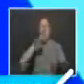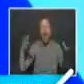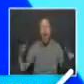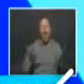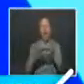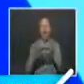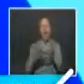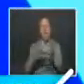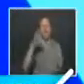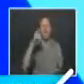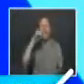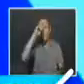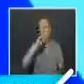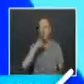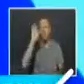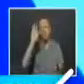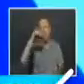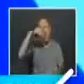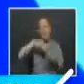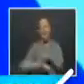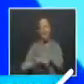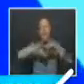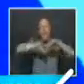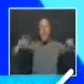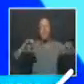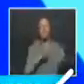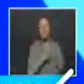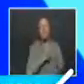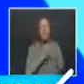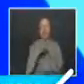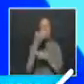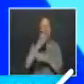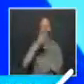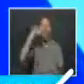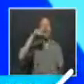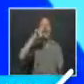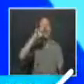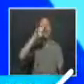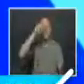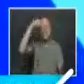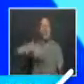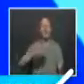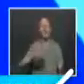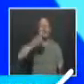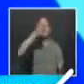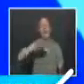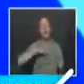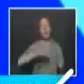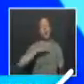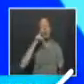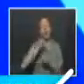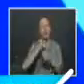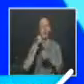שלו מלמטה, להפריד את הדת מהמדינה, שלא יהיה ליצמן בתור שר בריאות יעשה מה שהוא רוצה במדינה, ואריה דרעי יעשה